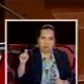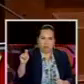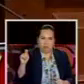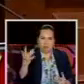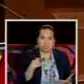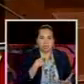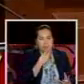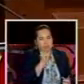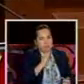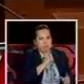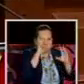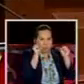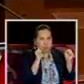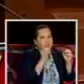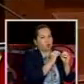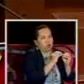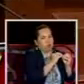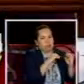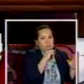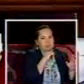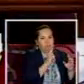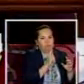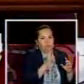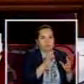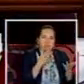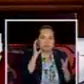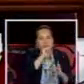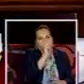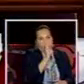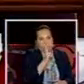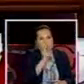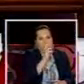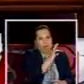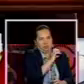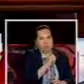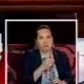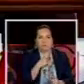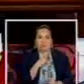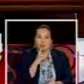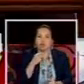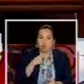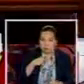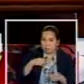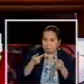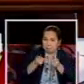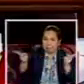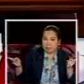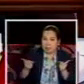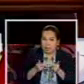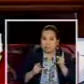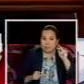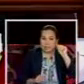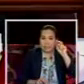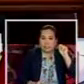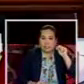More. 30 feet. Your Honor, to yung nasa Andaya Hall kami, no? Nandun ho ako malapit